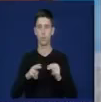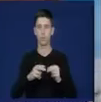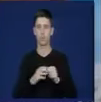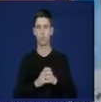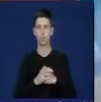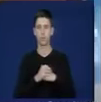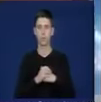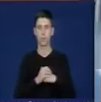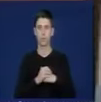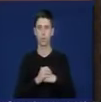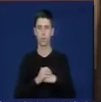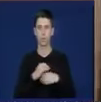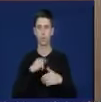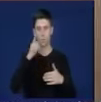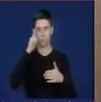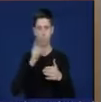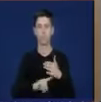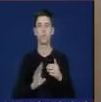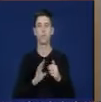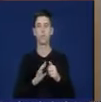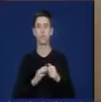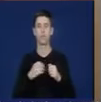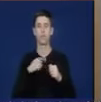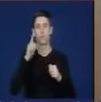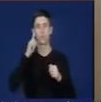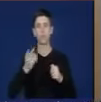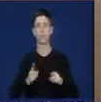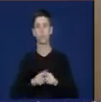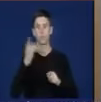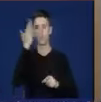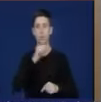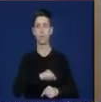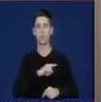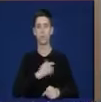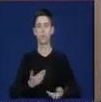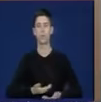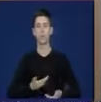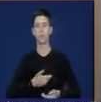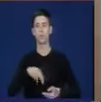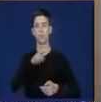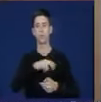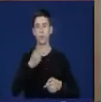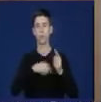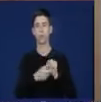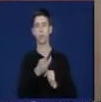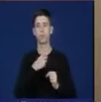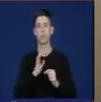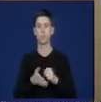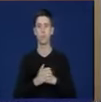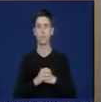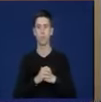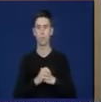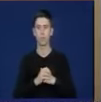hələ də qalmadı, inana bilməmişəm hələ də, hələ də elə bilirəm ki, yoxudur. Nə vaxtsa onun barədə danışıram, nə vaxt geri gələcək